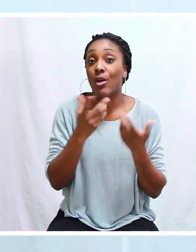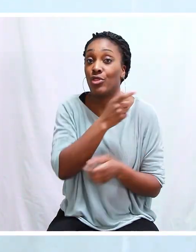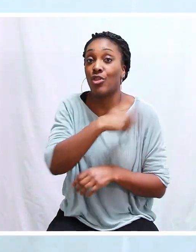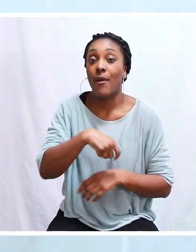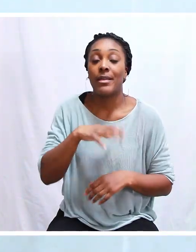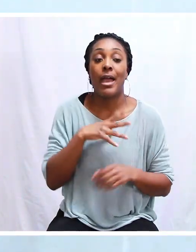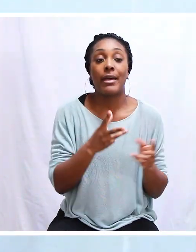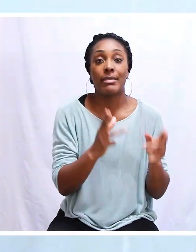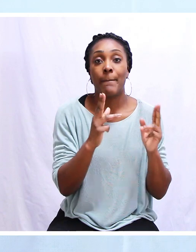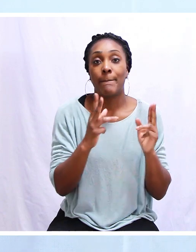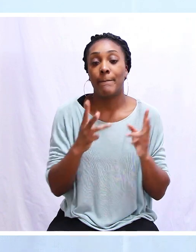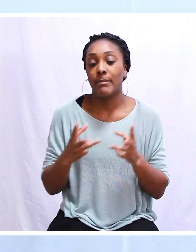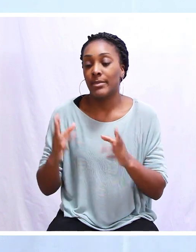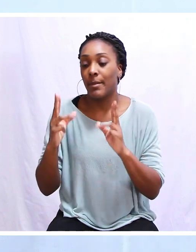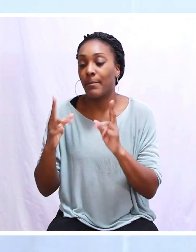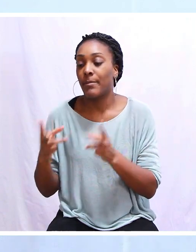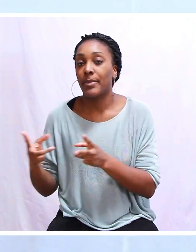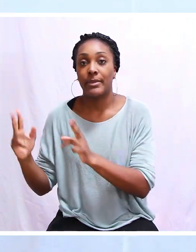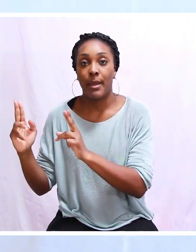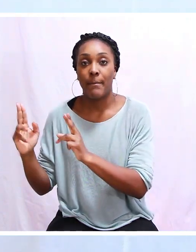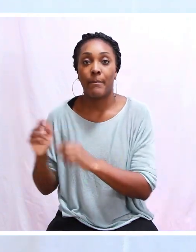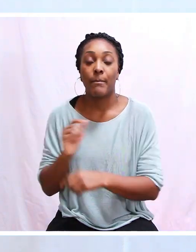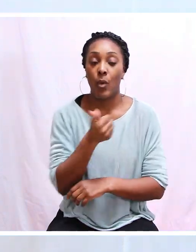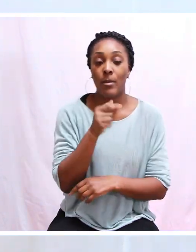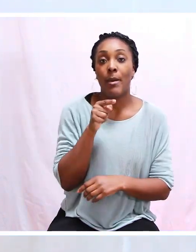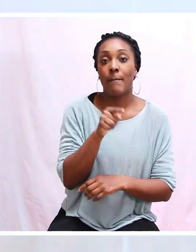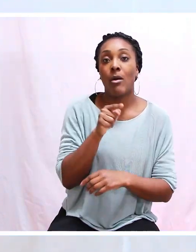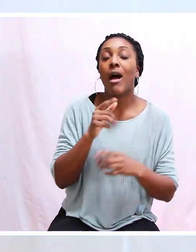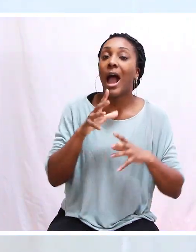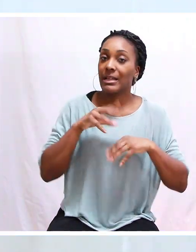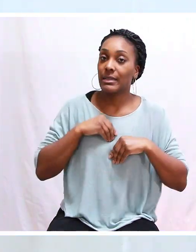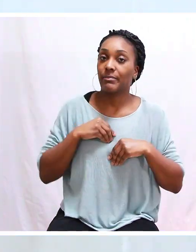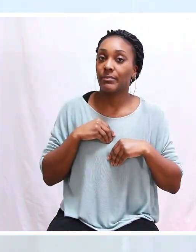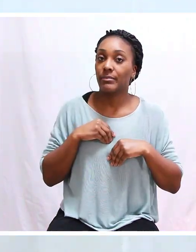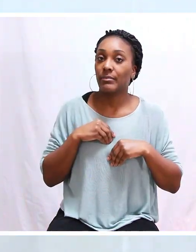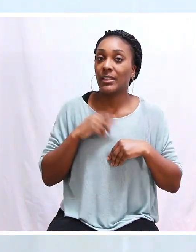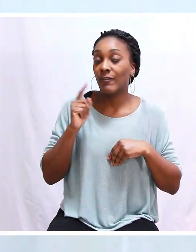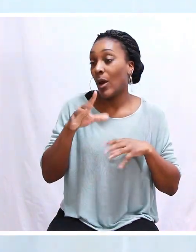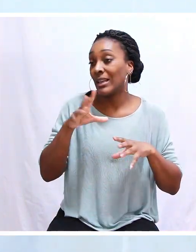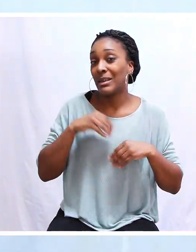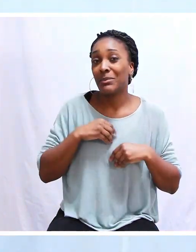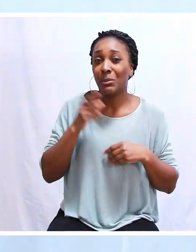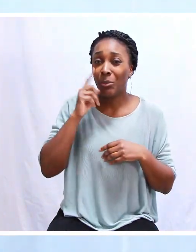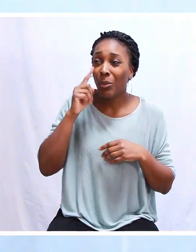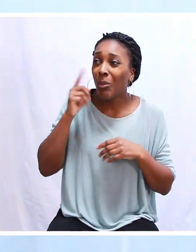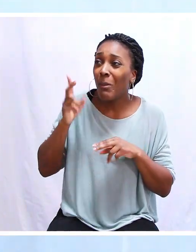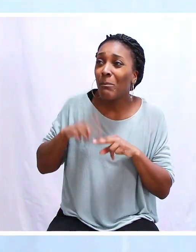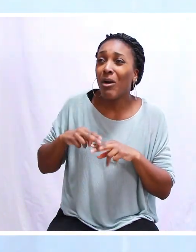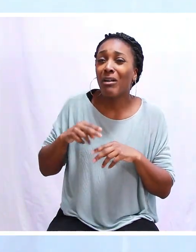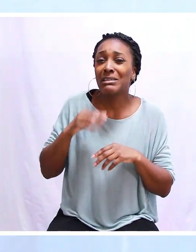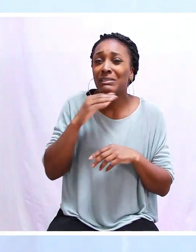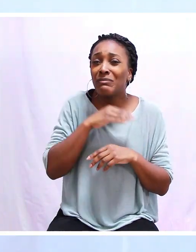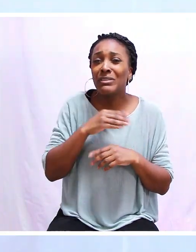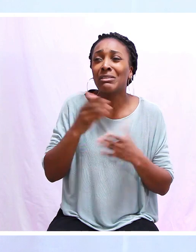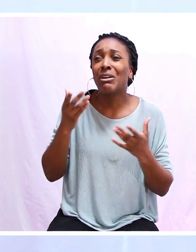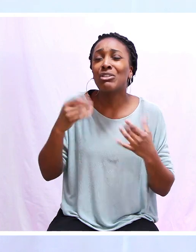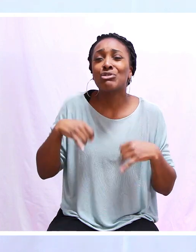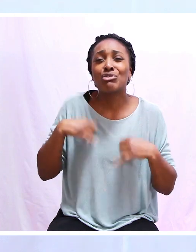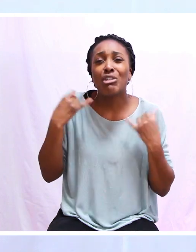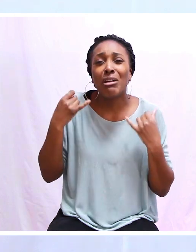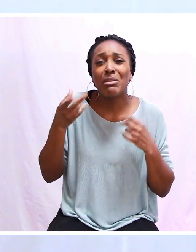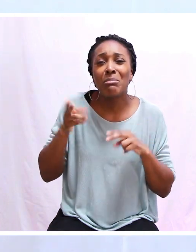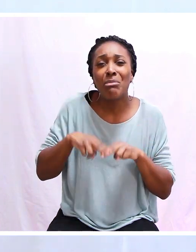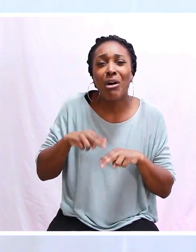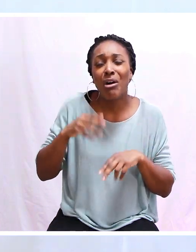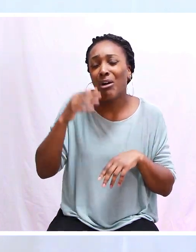étapes. Un temps d'acceptation, c'est le temps du questionnement, mais pourquoi il est parti aussi vite, aussi jeune, de telle